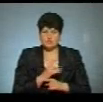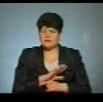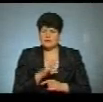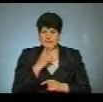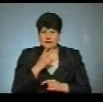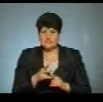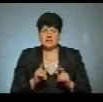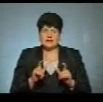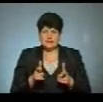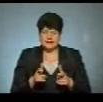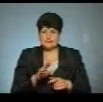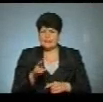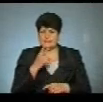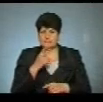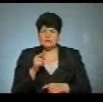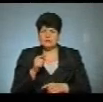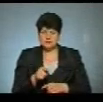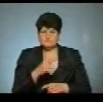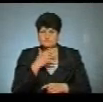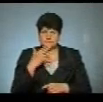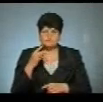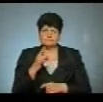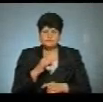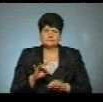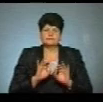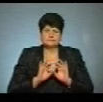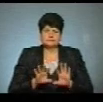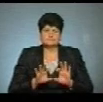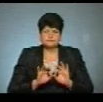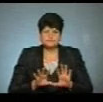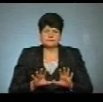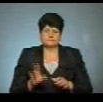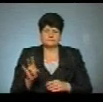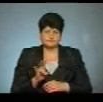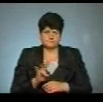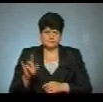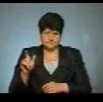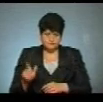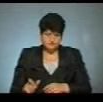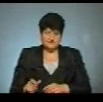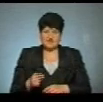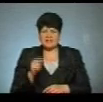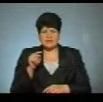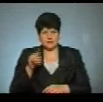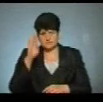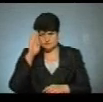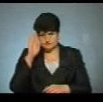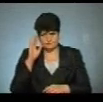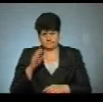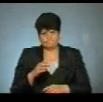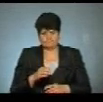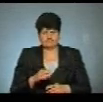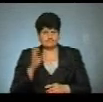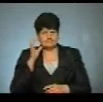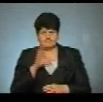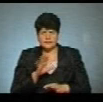на карантин, не дивлячись на те, що неодноразово ми проводили розмови з нашим духовенством, він проводив відправи